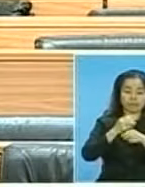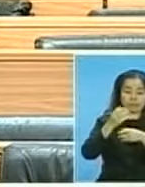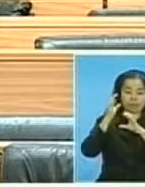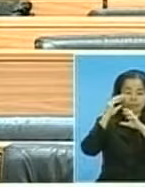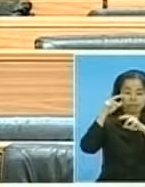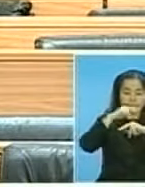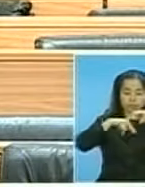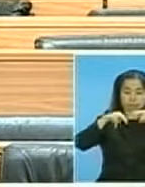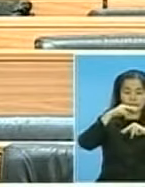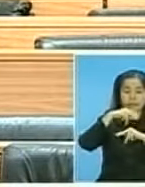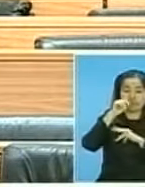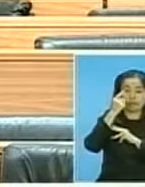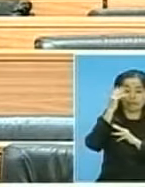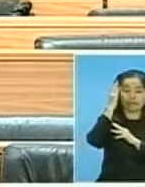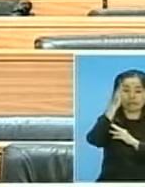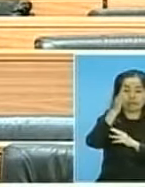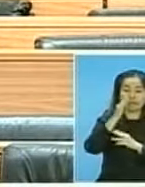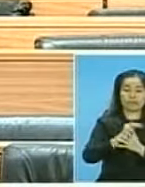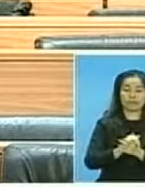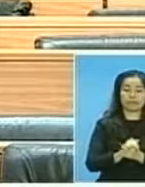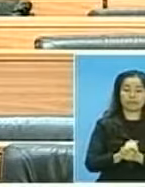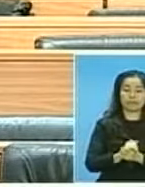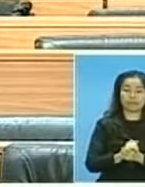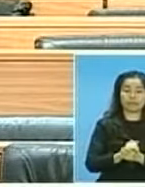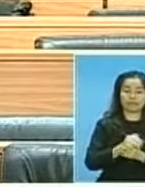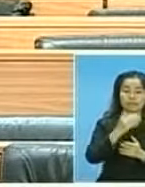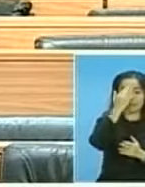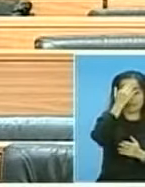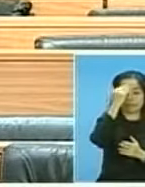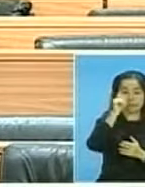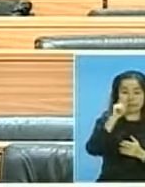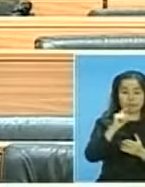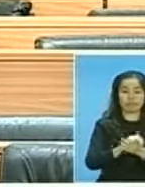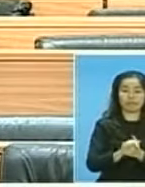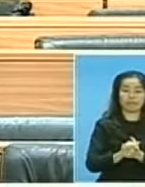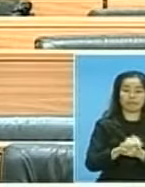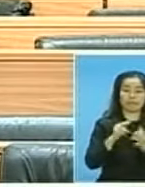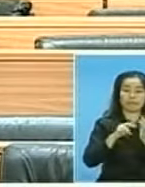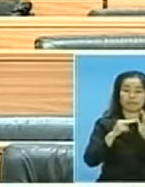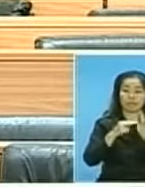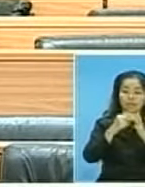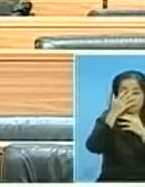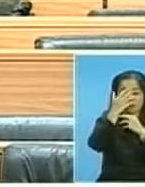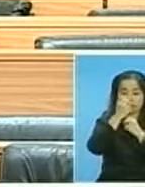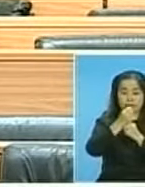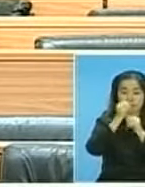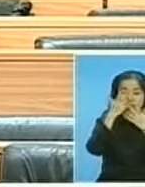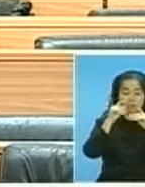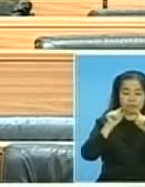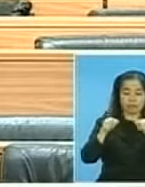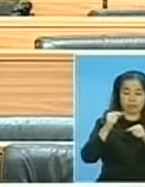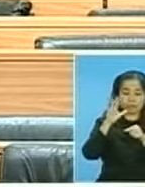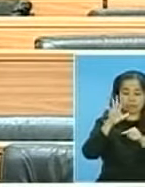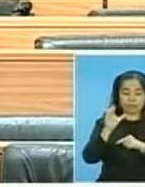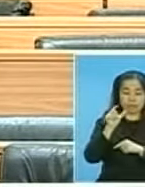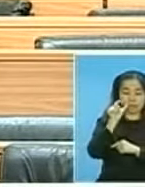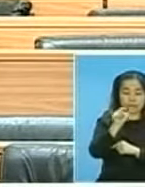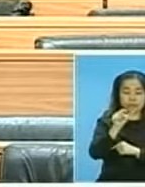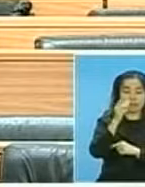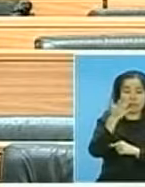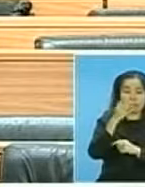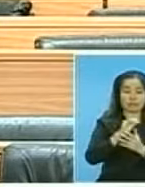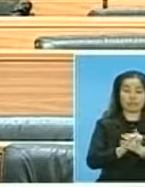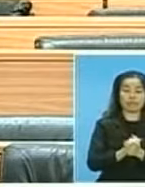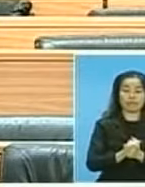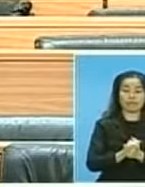ในเรื่องนี้ในอนาคตด้วยเพราะอะไรครับเพราะการละเลยไม่ใส่วงเล็บ5ไว้ในร่างของคณะรัฐมนต